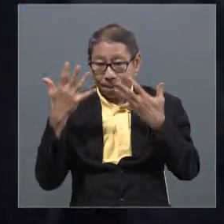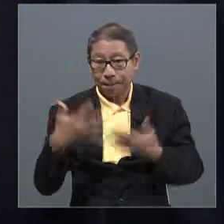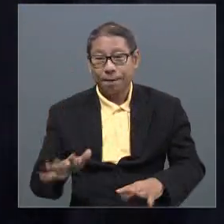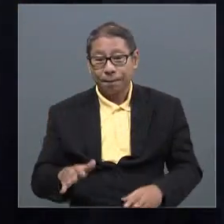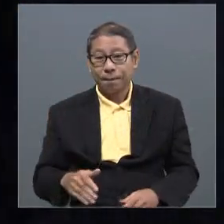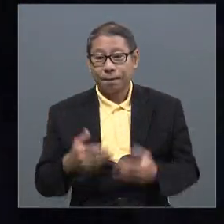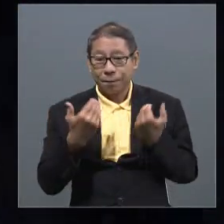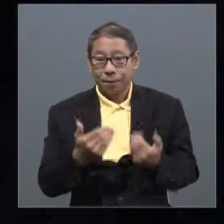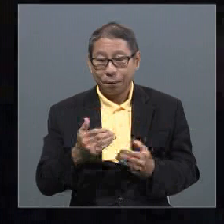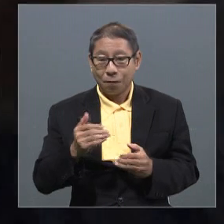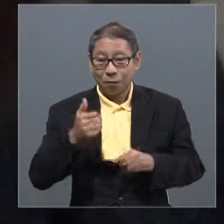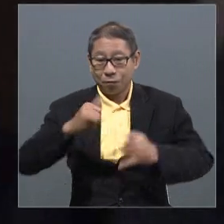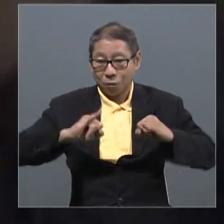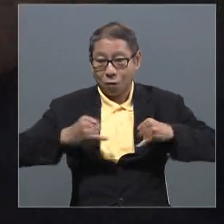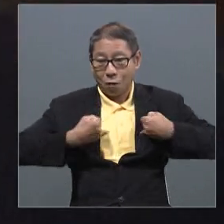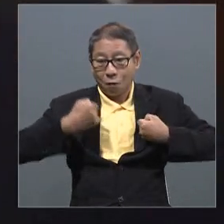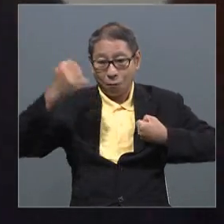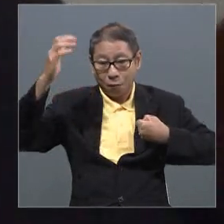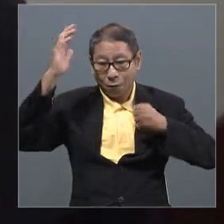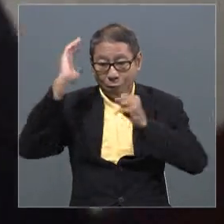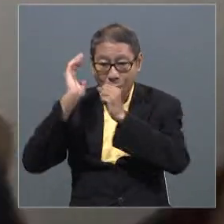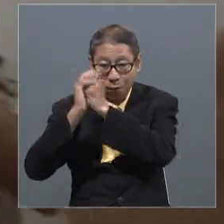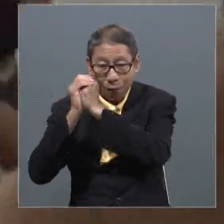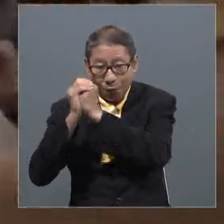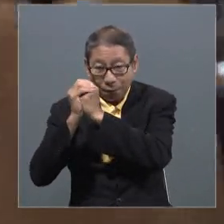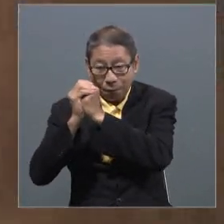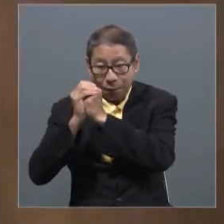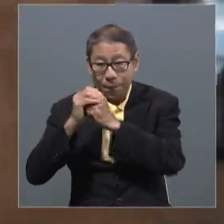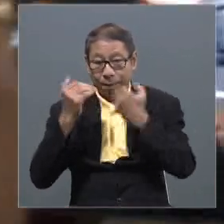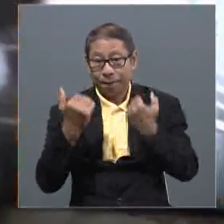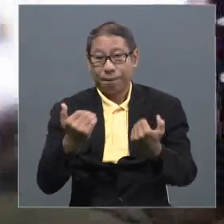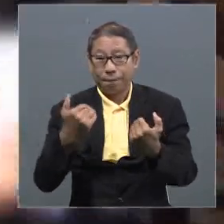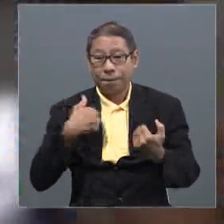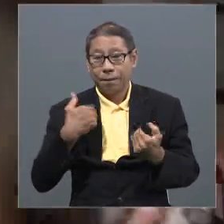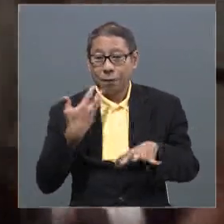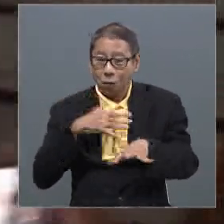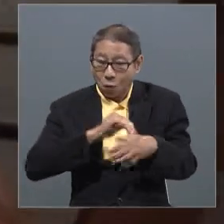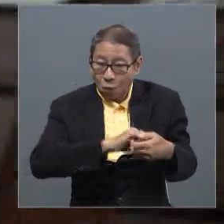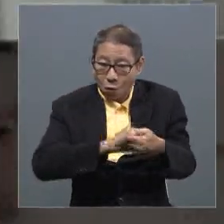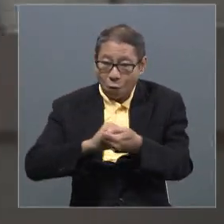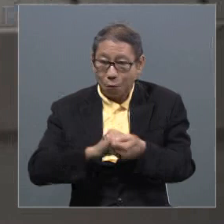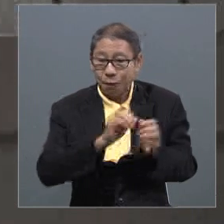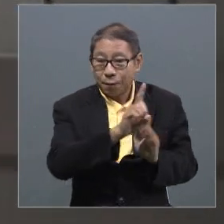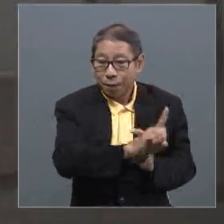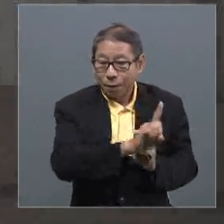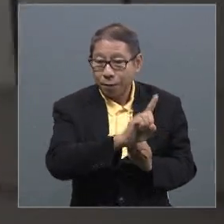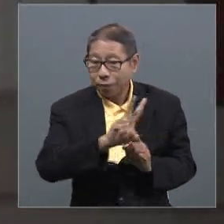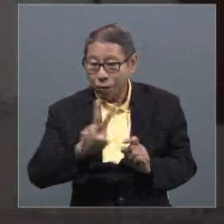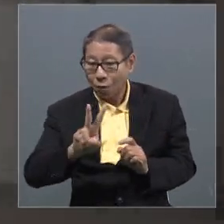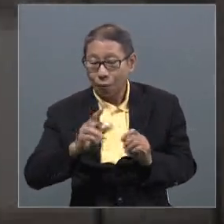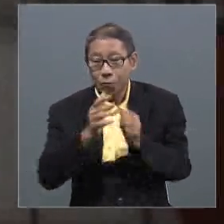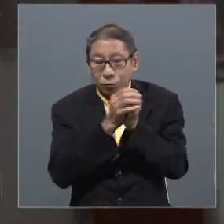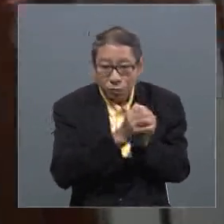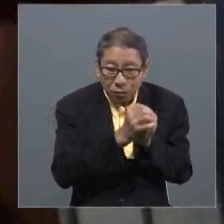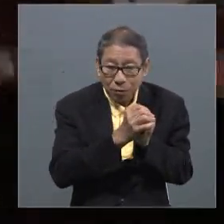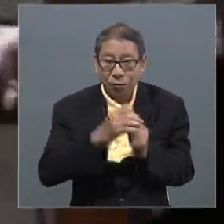หุ้นส่วนจริงๆก็เป็นชาวจีนตำรวจก็ขยายผลต่อนะครับปรากฏว่าไม่ได้จบแค่นี้มีผู้ร่วมขบวนการอีก 1-2คนมีทั้งคนจิจีนคน